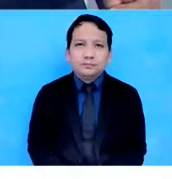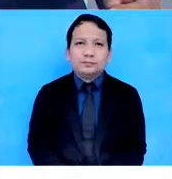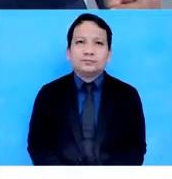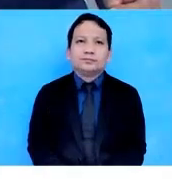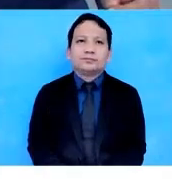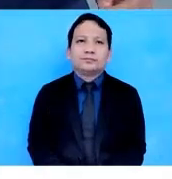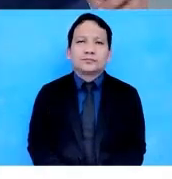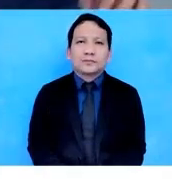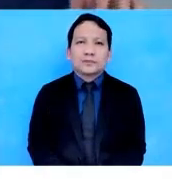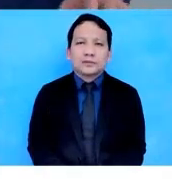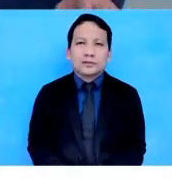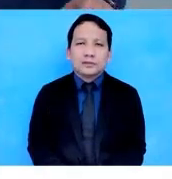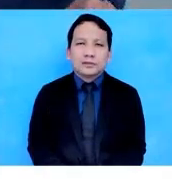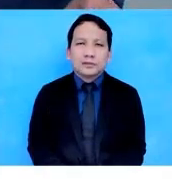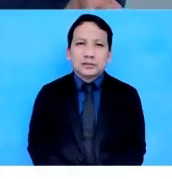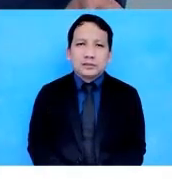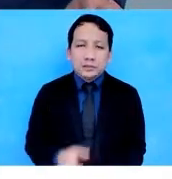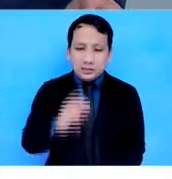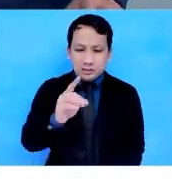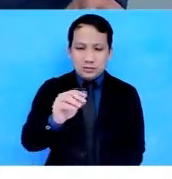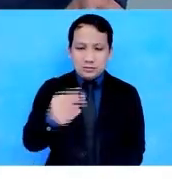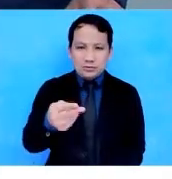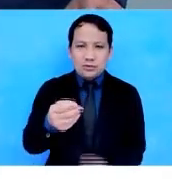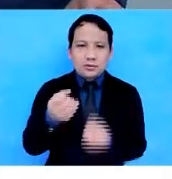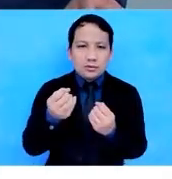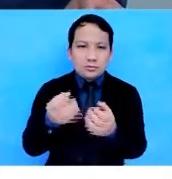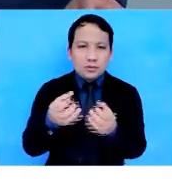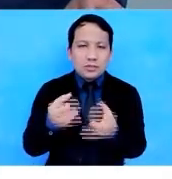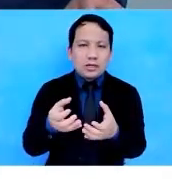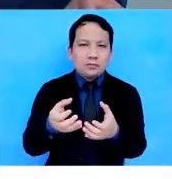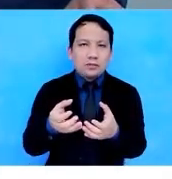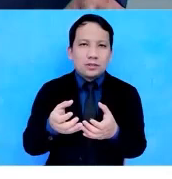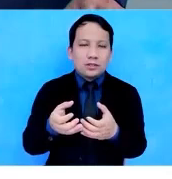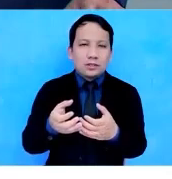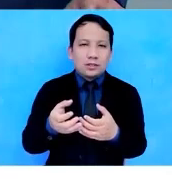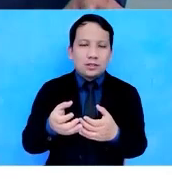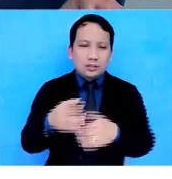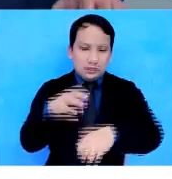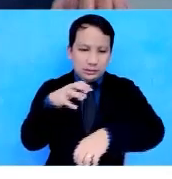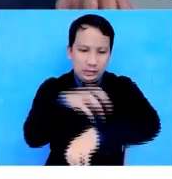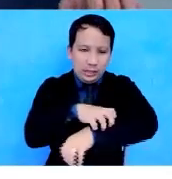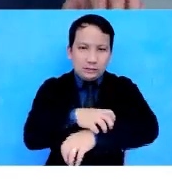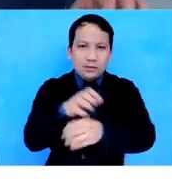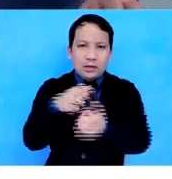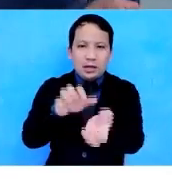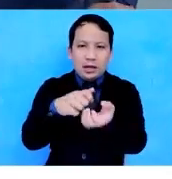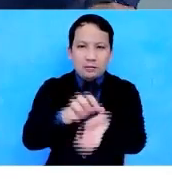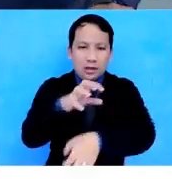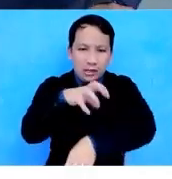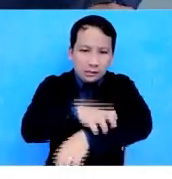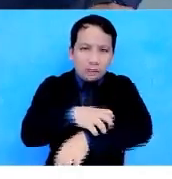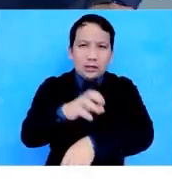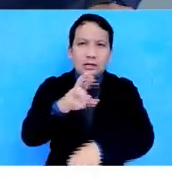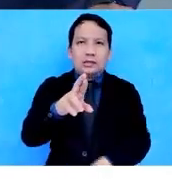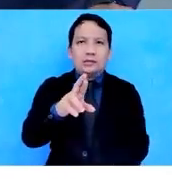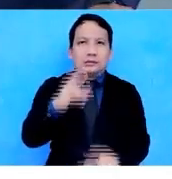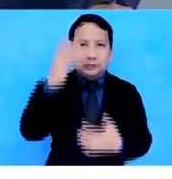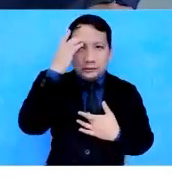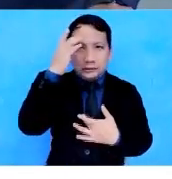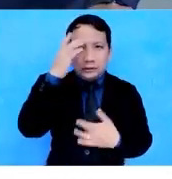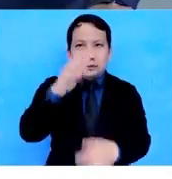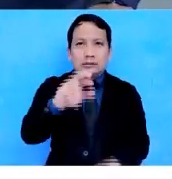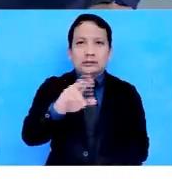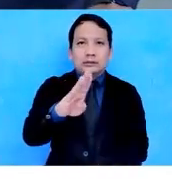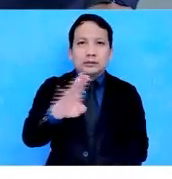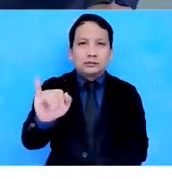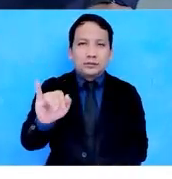Nababahala ang Department of Health sa pagtaas ng kaso ng rabies sa bansa. Ang ilan sa mga biktima, mga alaga mismo nilang hayop ang